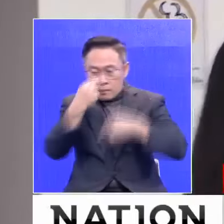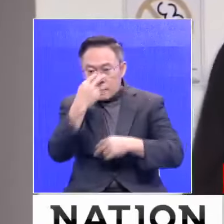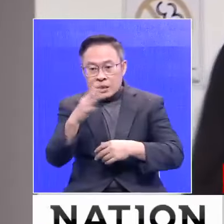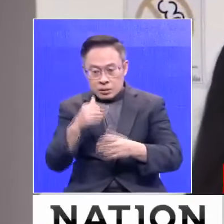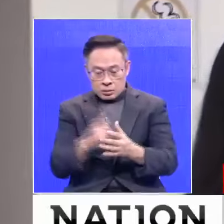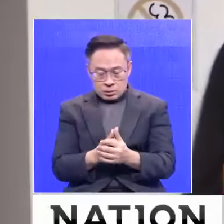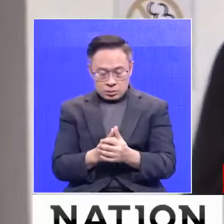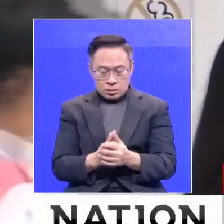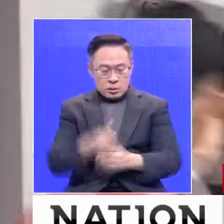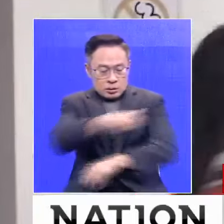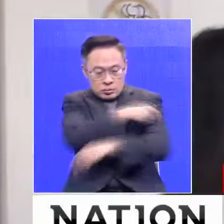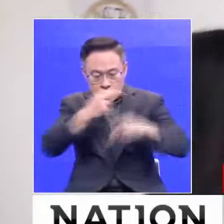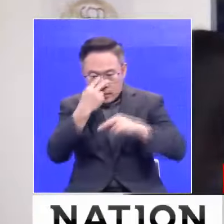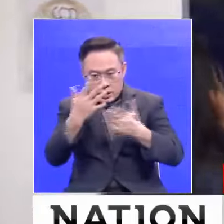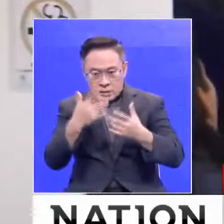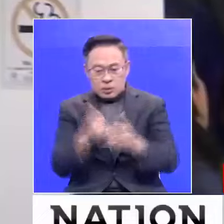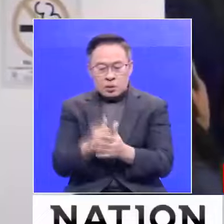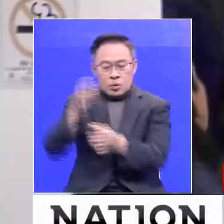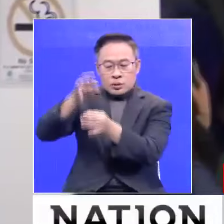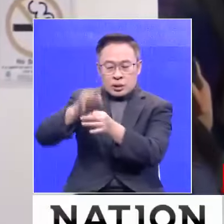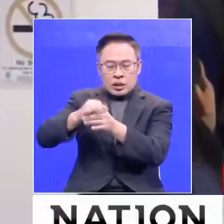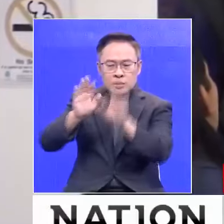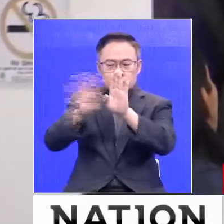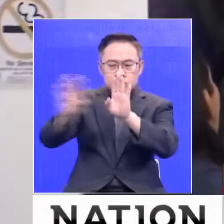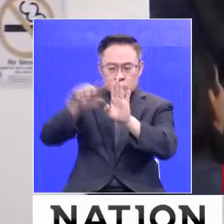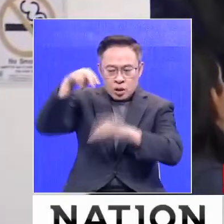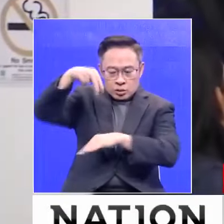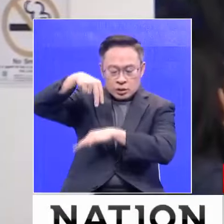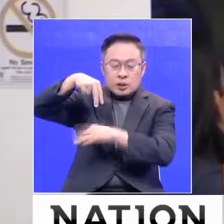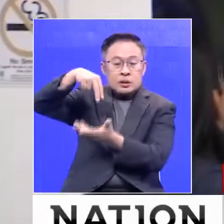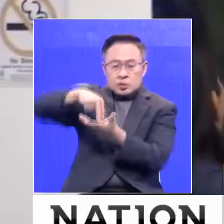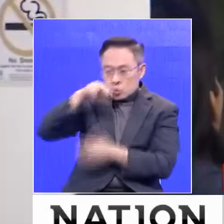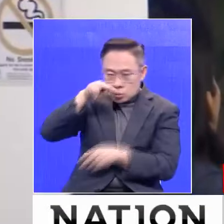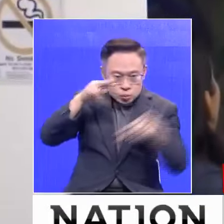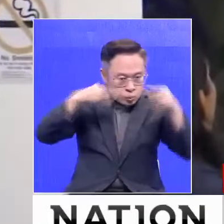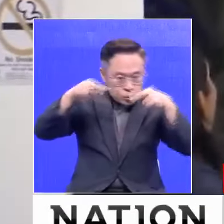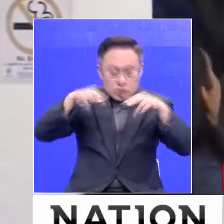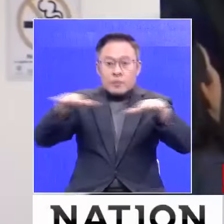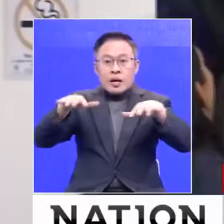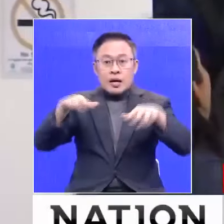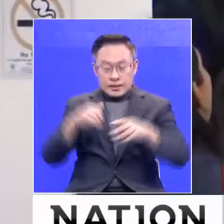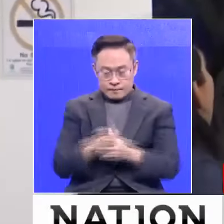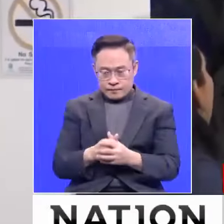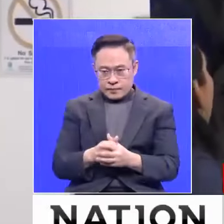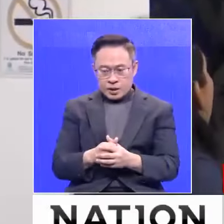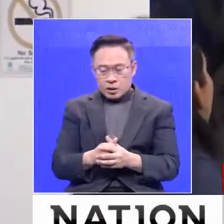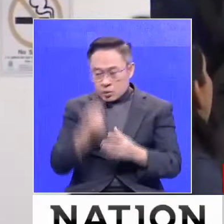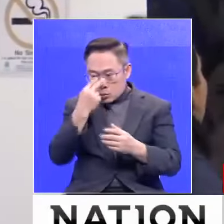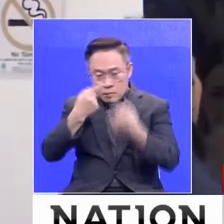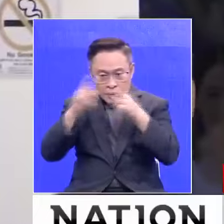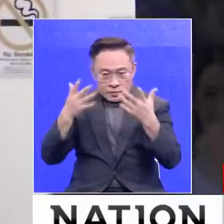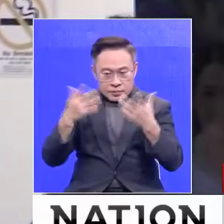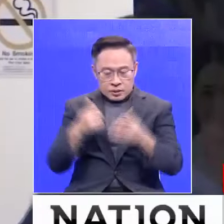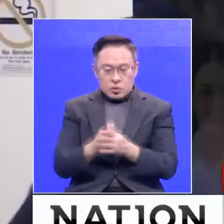ณ์และตอนที่อยู่หน้าธนาคารก็ไม่ได้มีอะไรที่ดูมีพิรุธหรือผิดสังเกตเพราะว่าปกติลูกค้าที่มาใช้บริการที่ธนาค